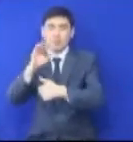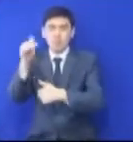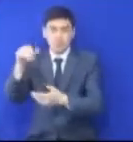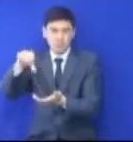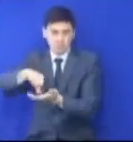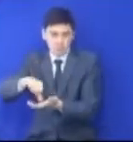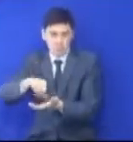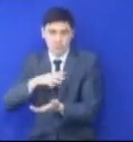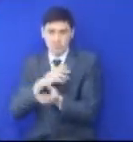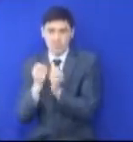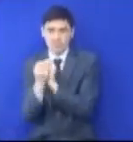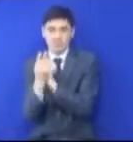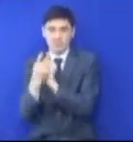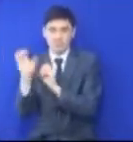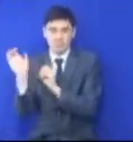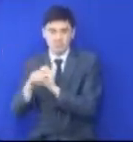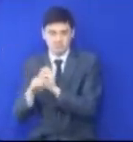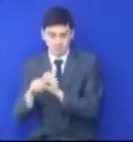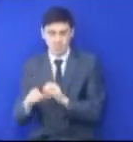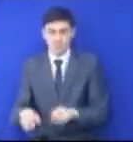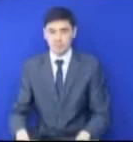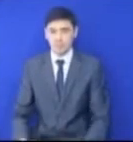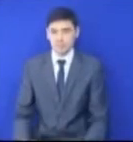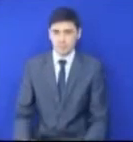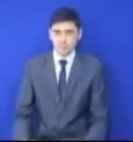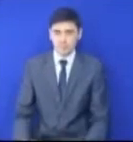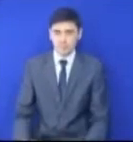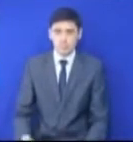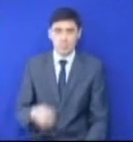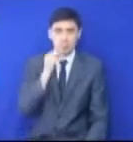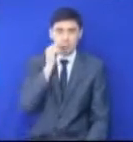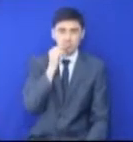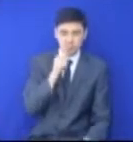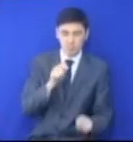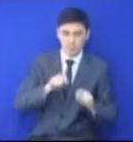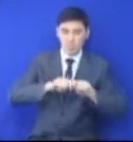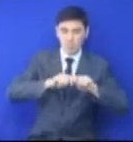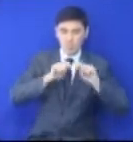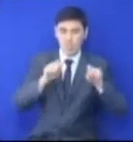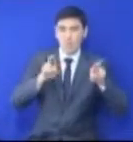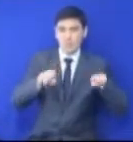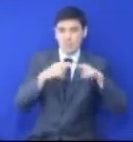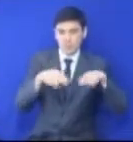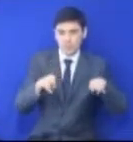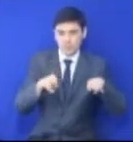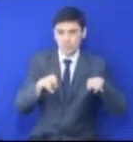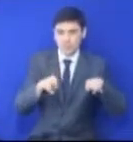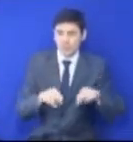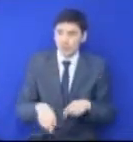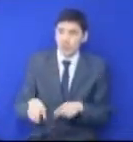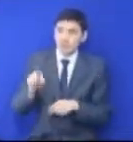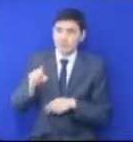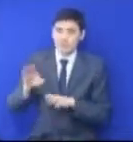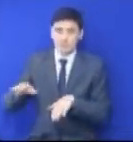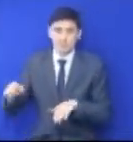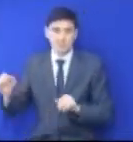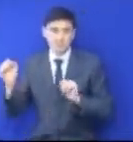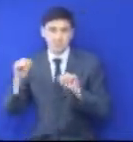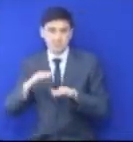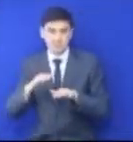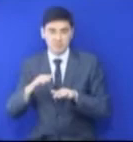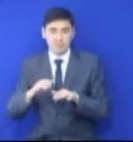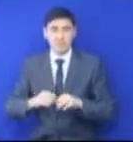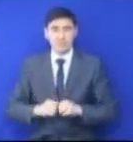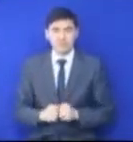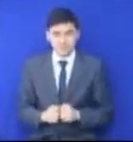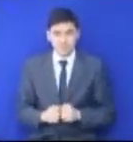меня рекорд 12 секунд 27 сотых. Мужчина создал клуб по скоростной сборке кубика Рубика. Его проектом заинтересовалась замакима города Надежда